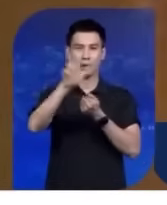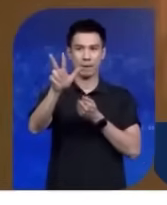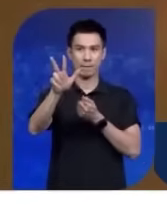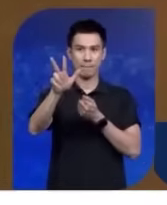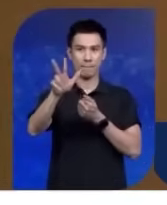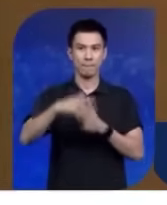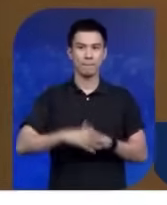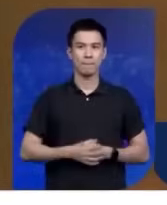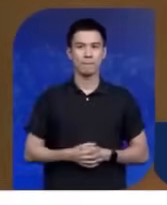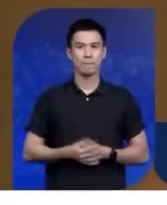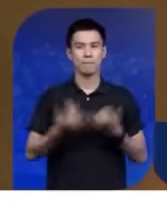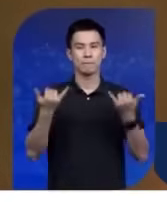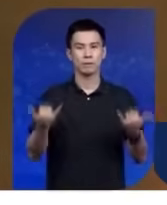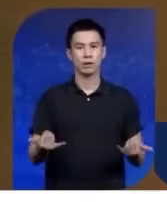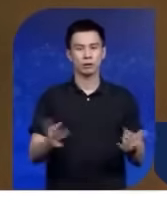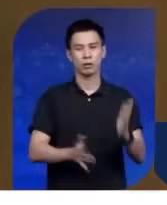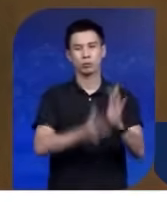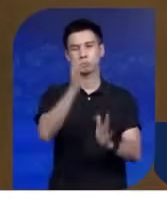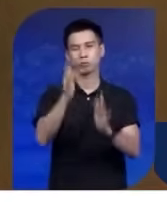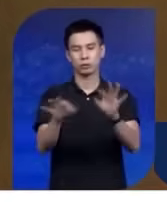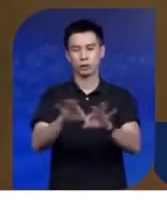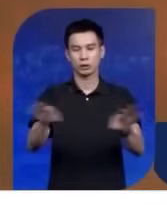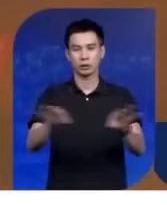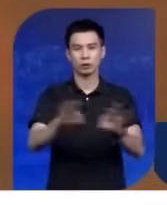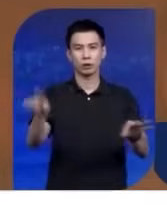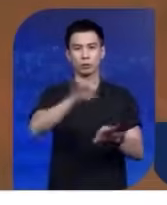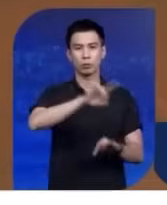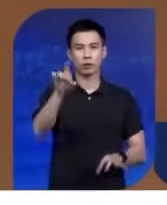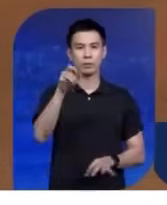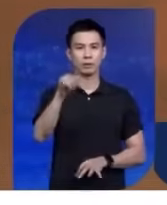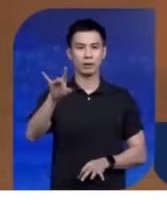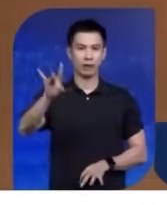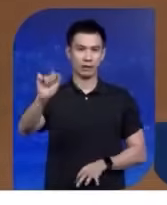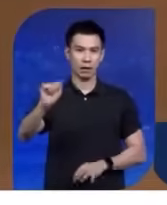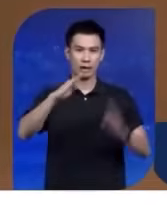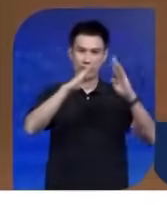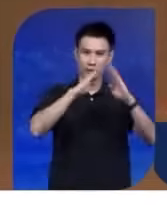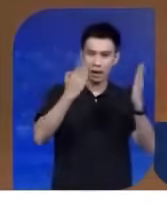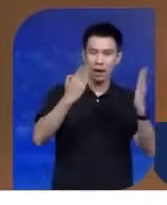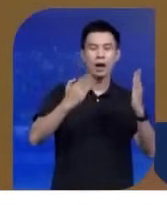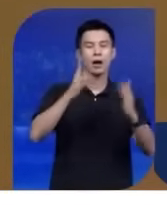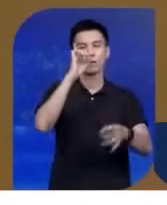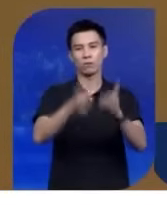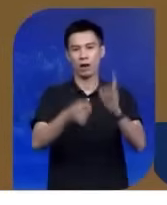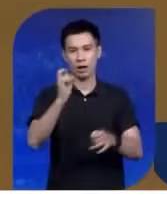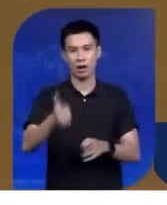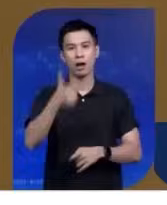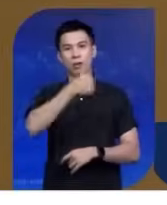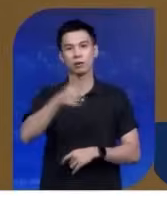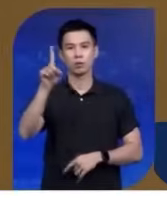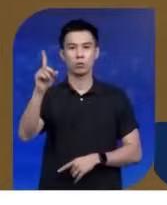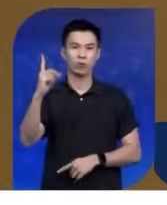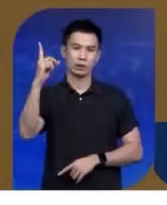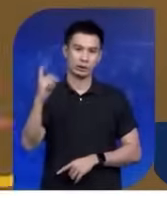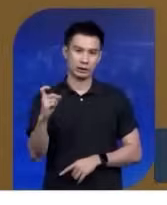athen đến nay nó đã thiêu dụi hơn 100.000 h phá hủy vô số nhà cửa và khiến ít nhất một người thiệt mạng buộc hàng nghìn người phải